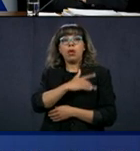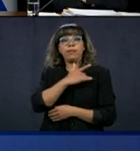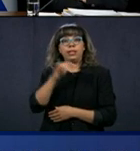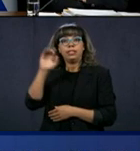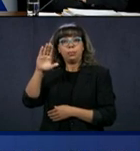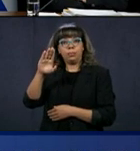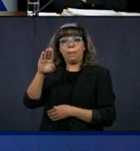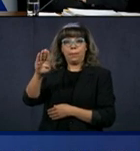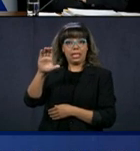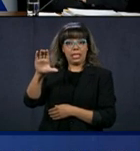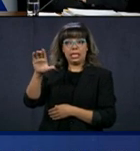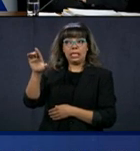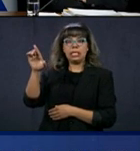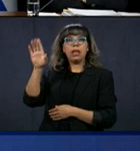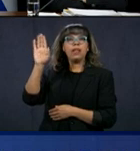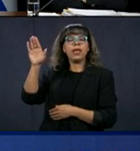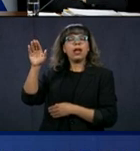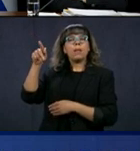Colombie-Britannique a dit